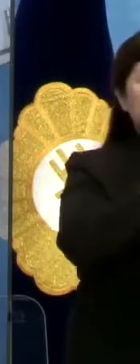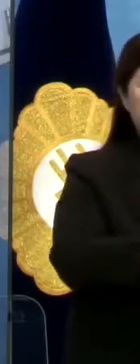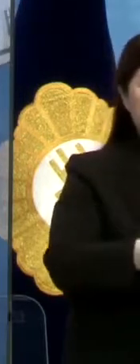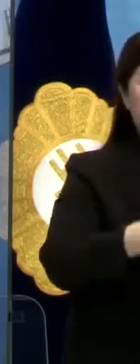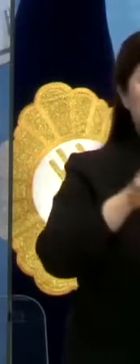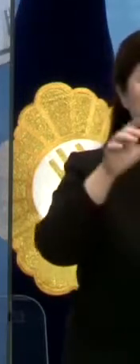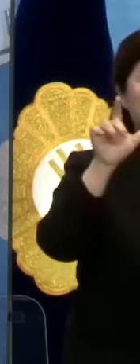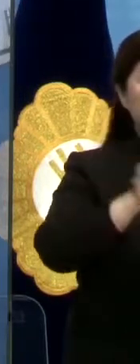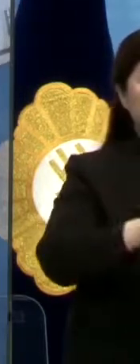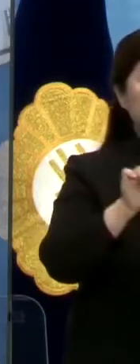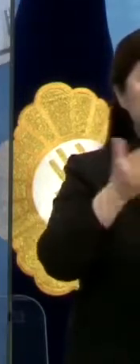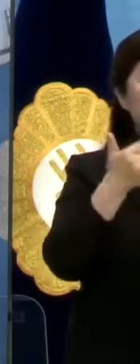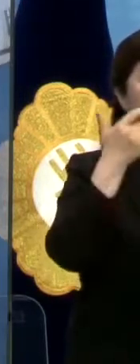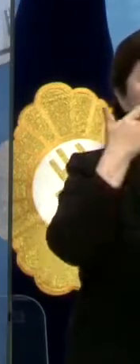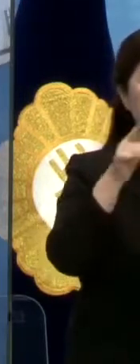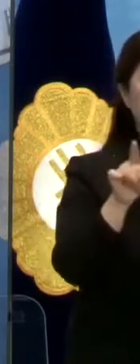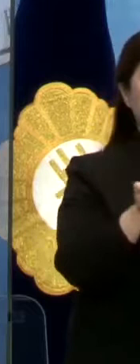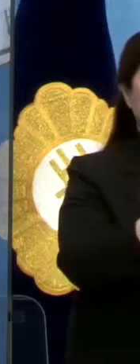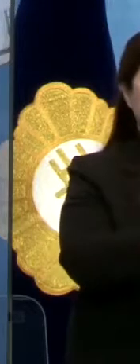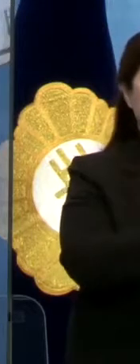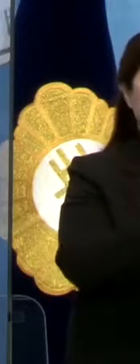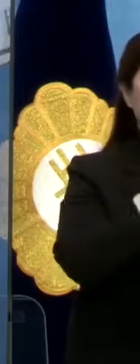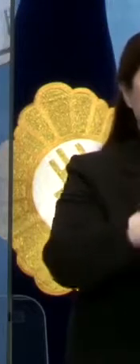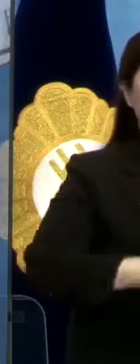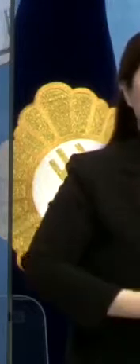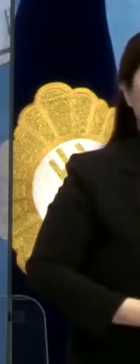것이라고 확신한다고 밝혔습니다.